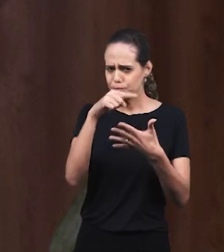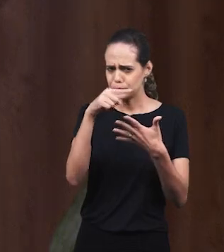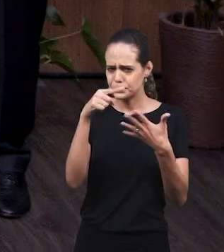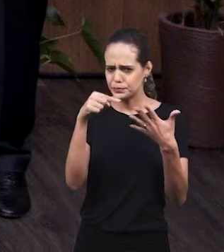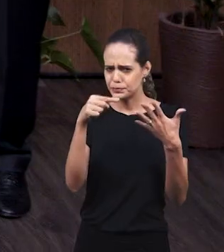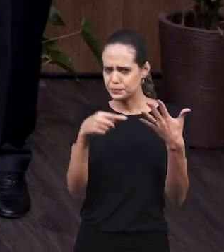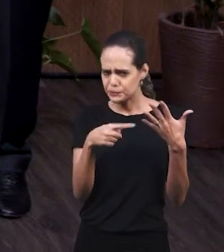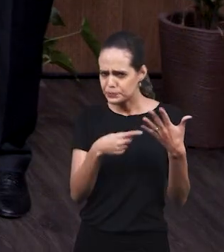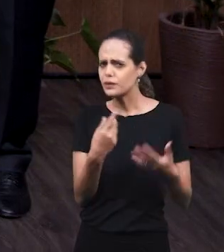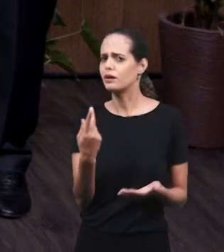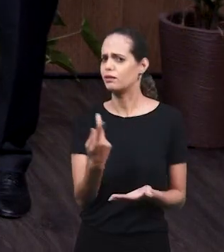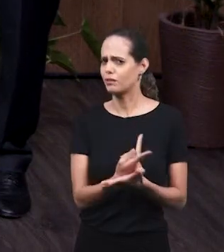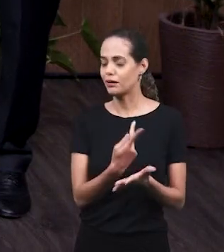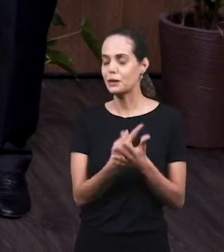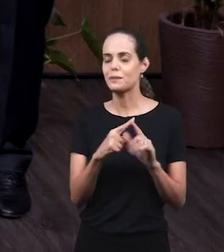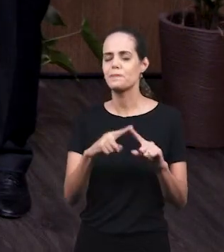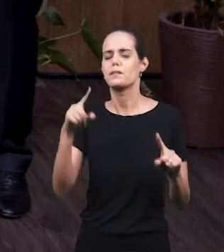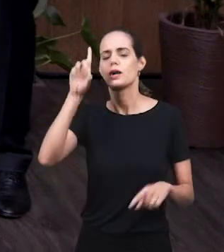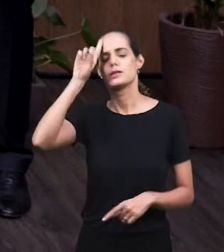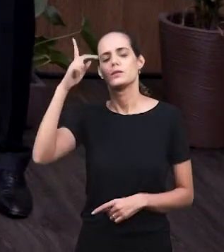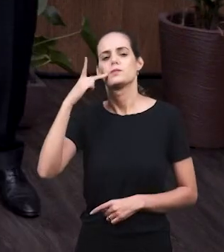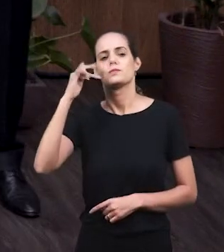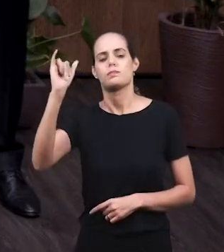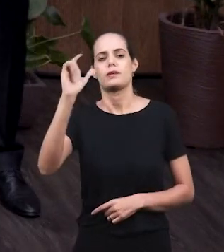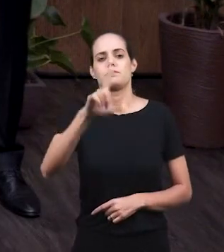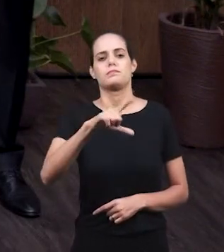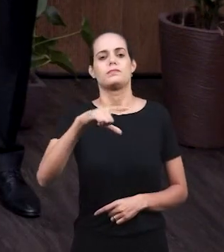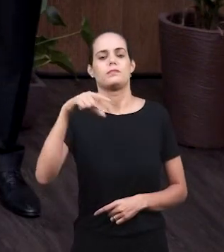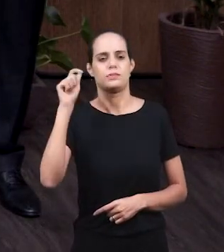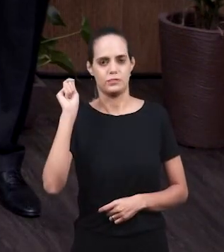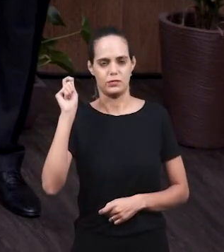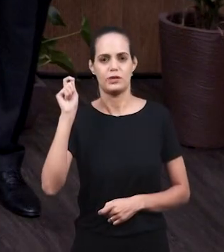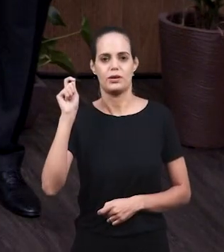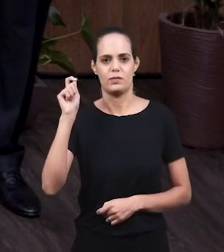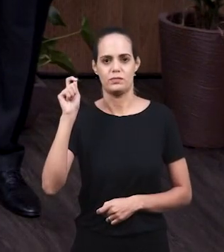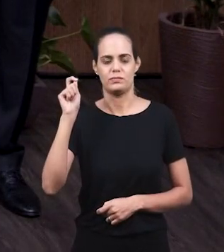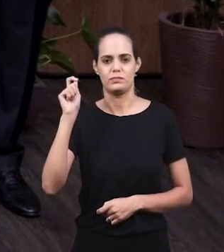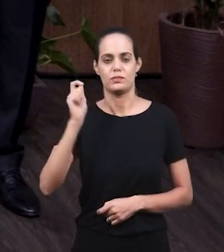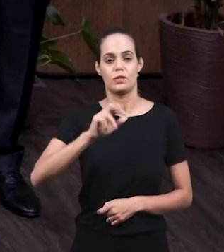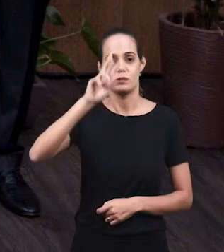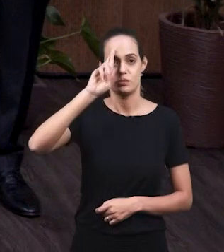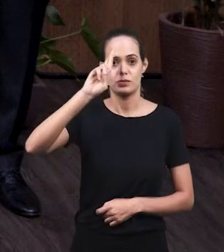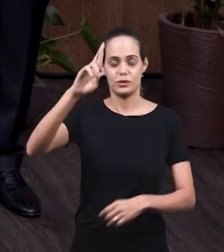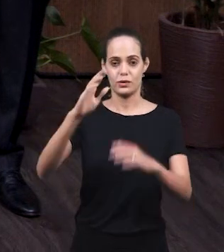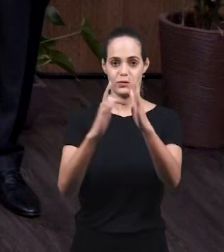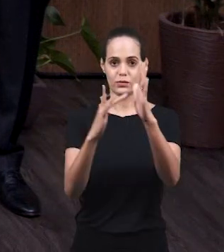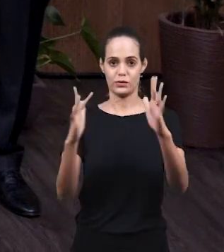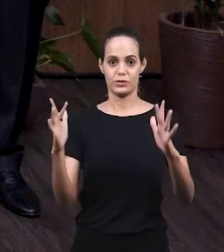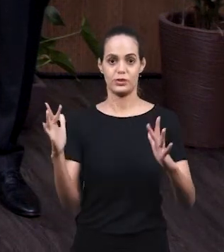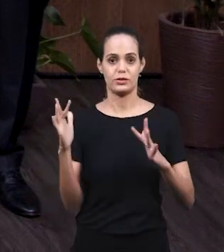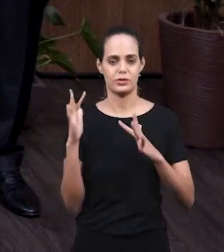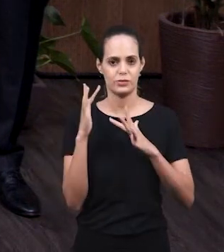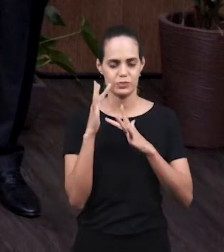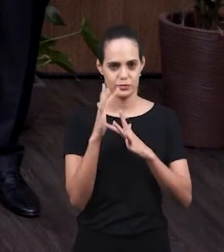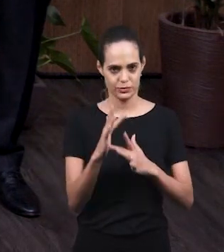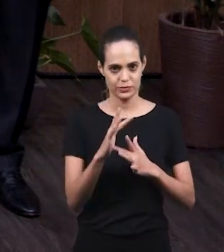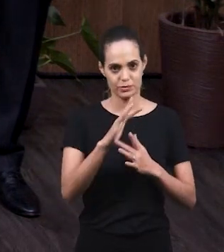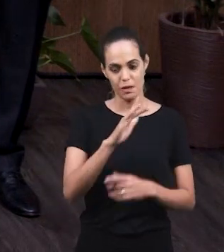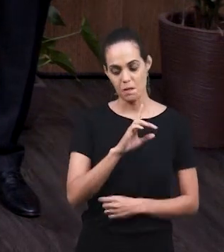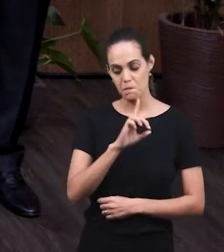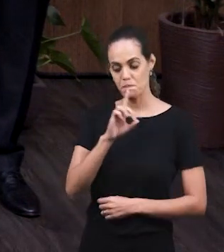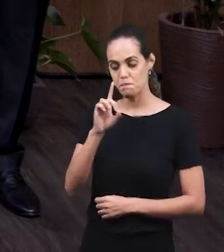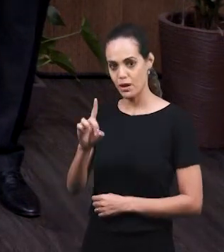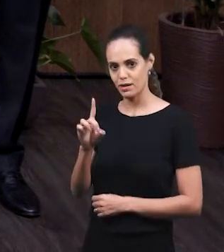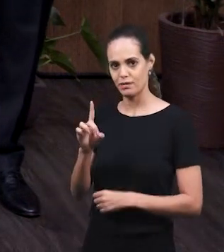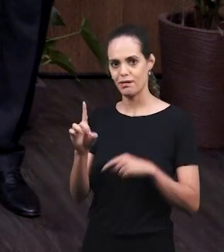été élue par Dieu le Père. Le but du Seigneur Jésus, quand il s'arrête à